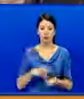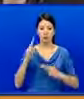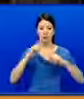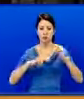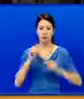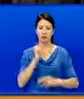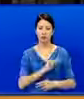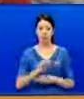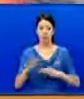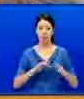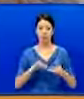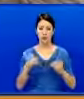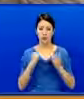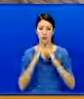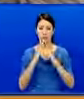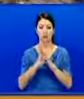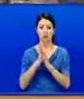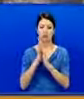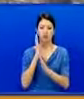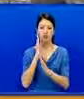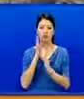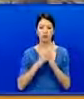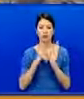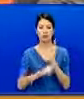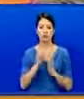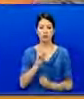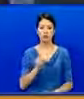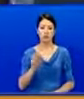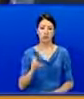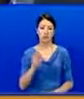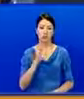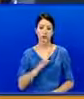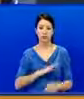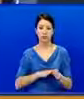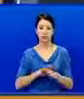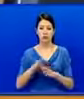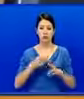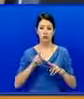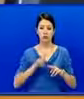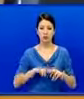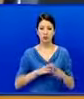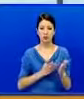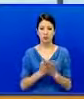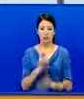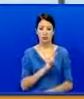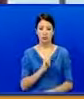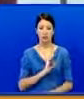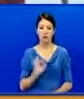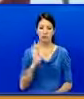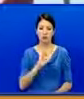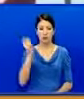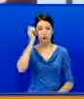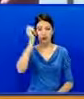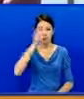міндет баспанаға кезекке тұрған 980 адамның өтінішін қанағаттандыру. Депутат осы бағытта істермен танысты. Жергілікті тұрғындардың